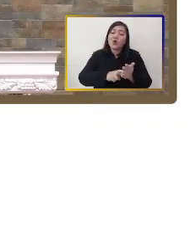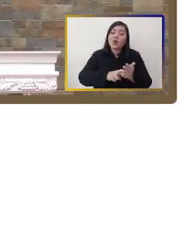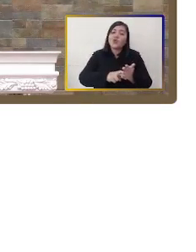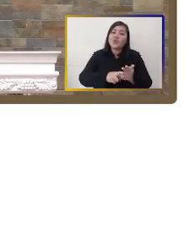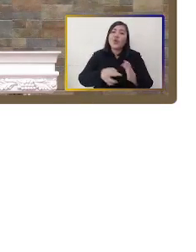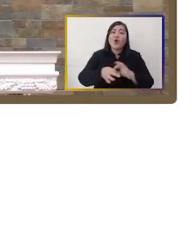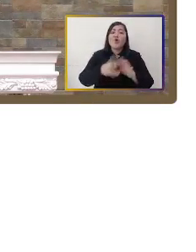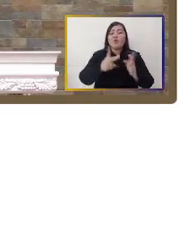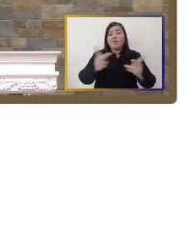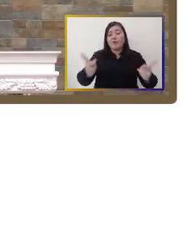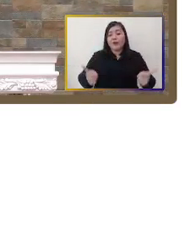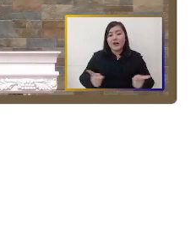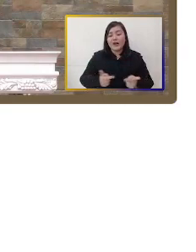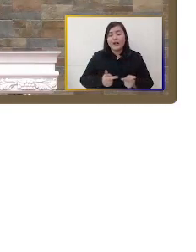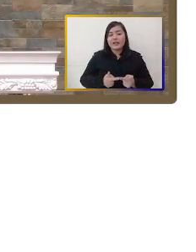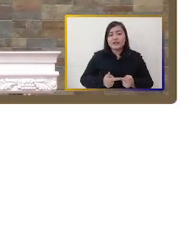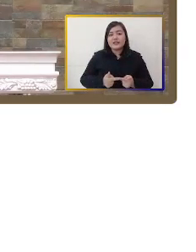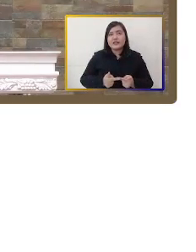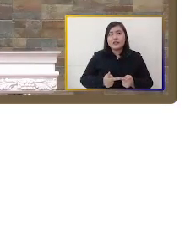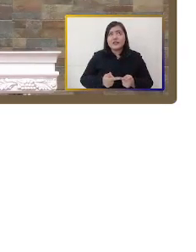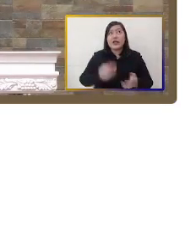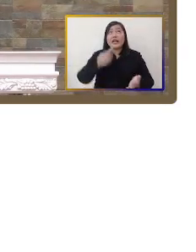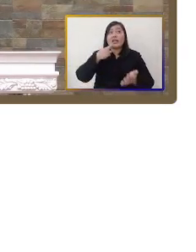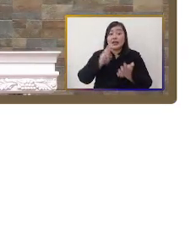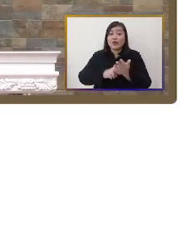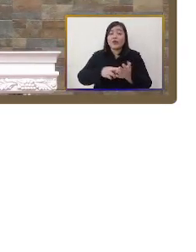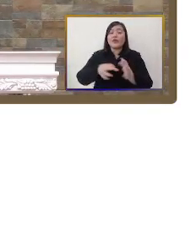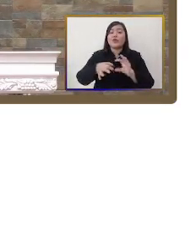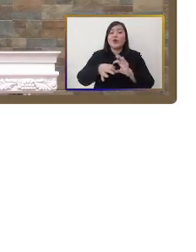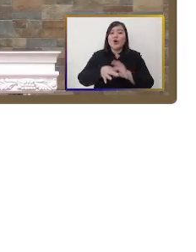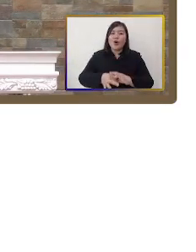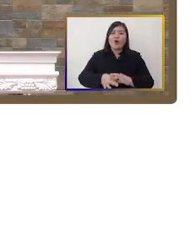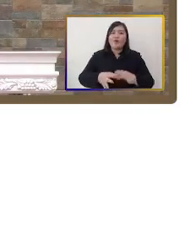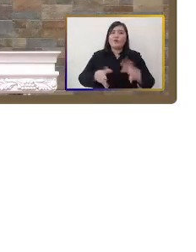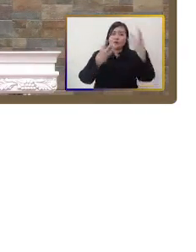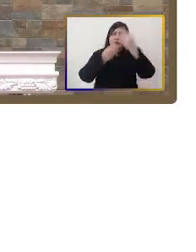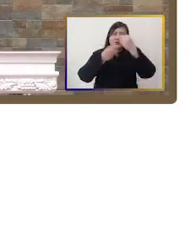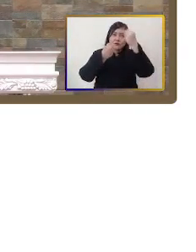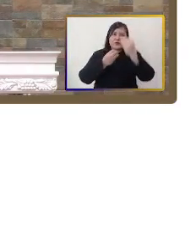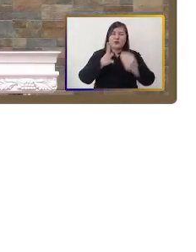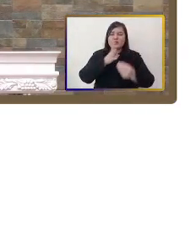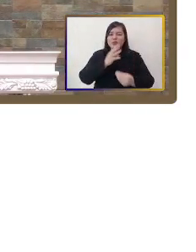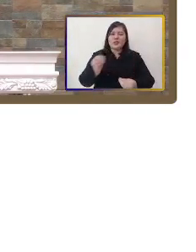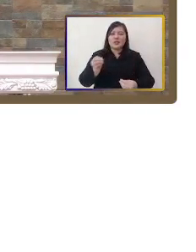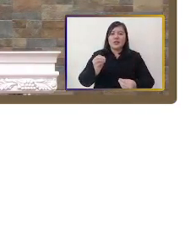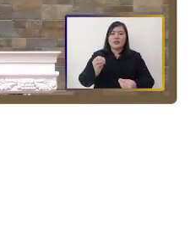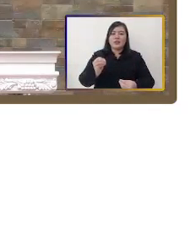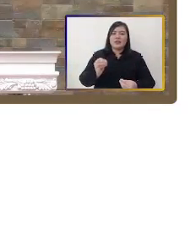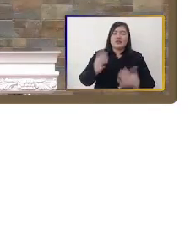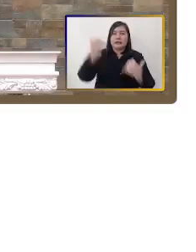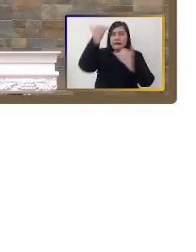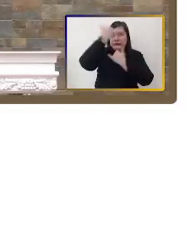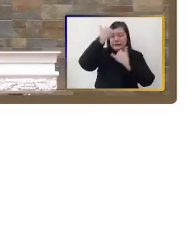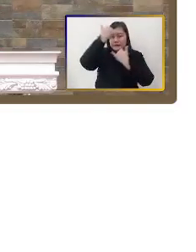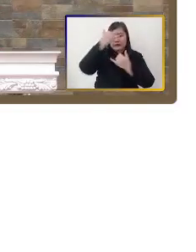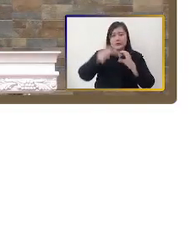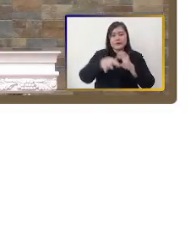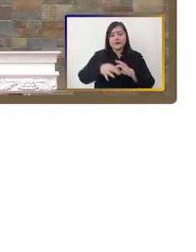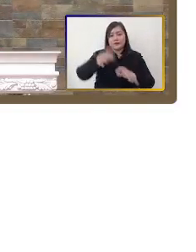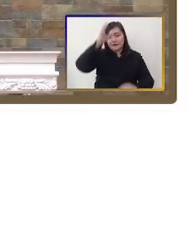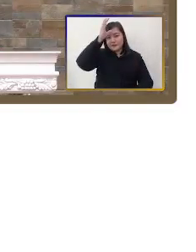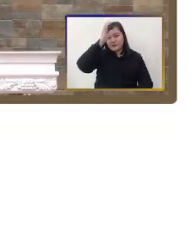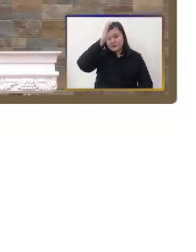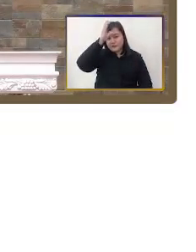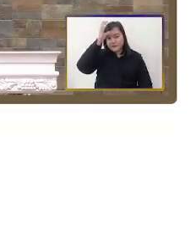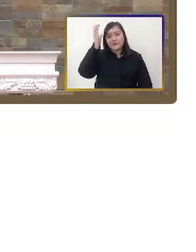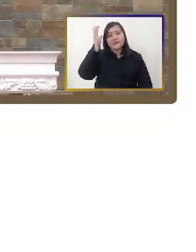ng katotohanan at kalukuhan na nangyayari sa Katolisismo. Hindi po yan paninira. Nasa history po yan.